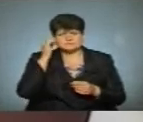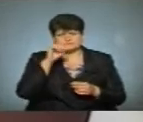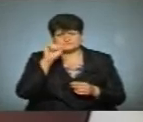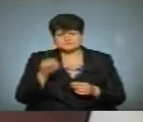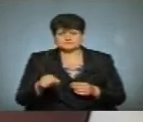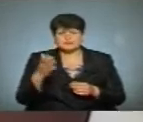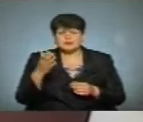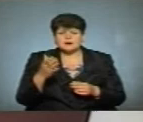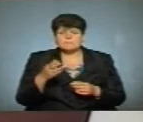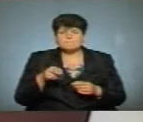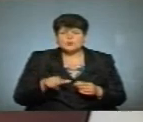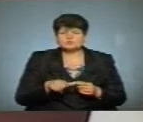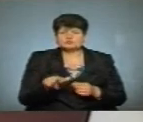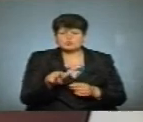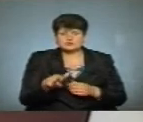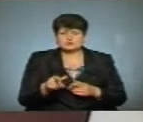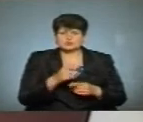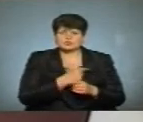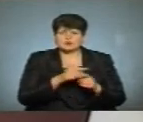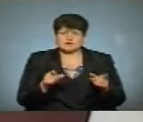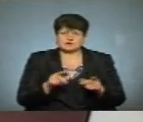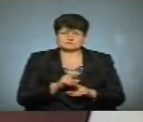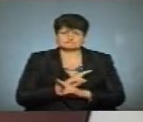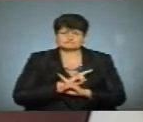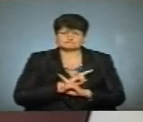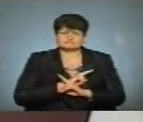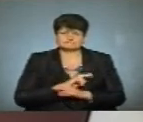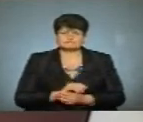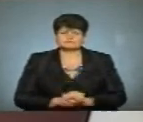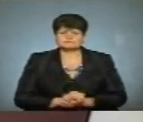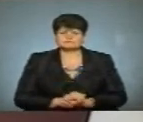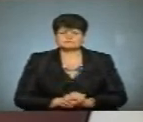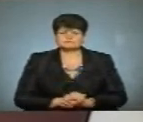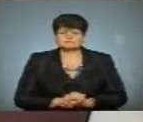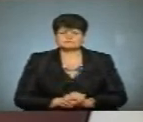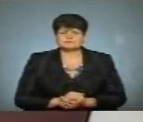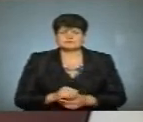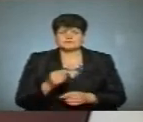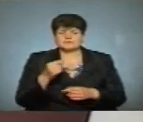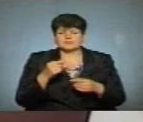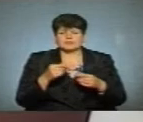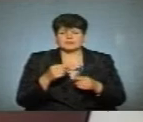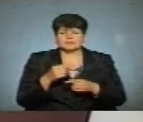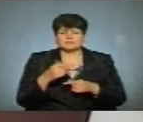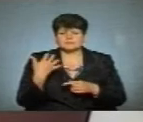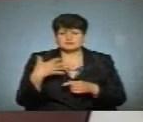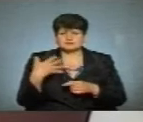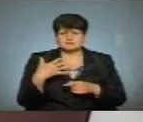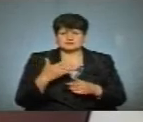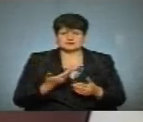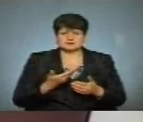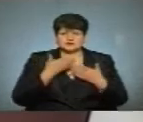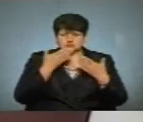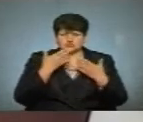головою. По дорозі до лікарні вона померла. Понад півсотні читачів відвідали обласну